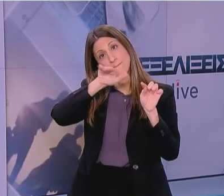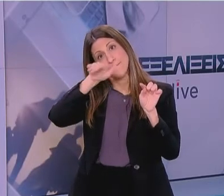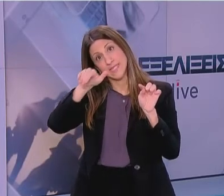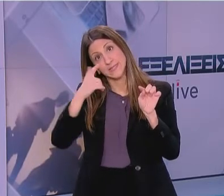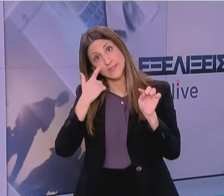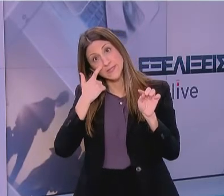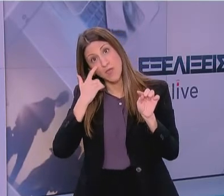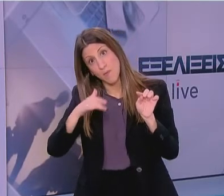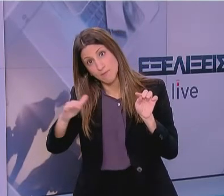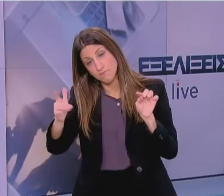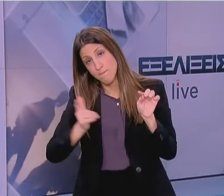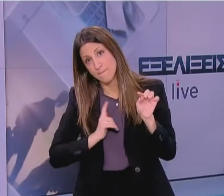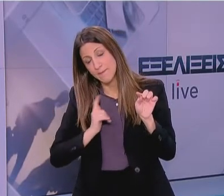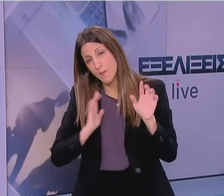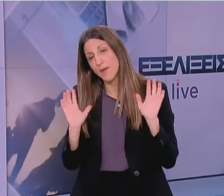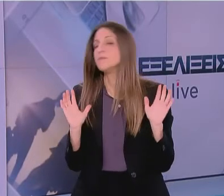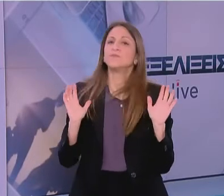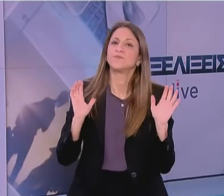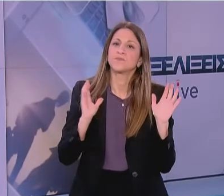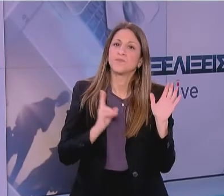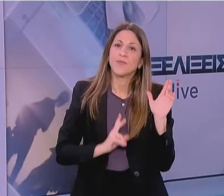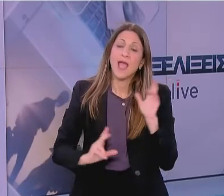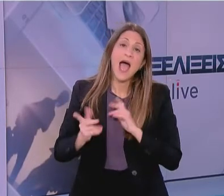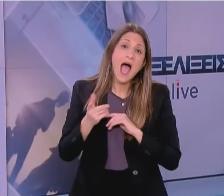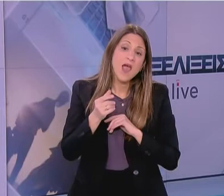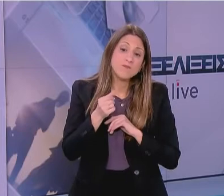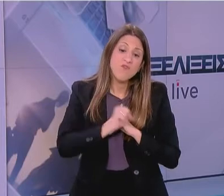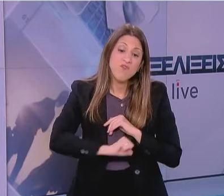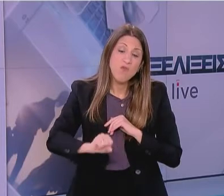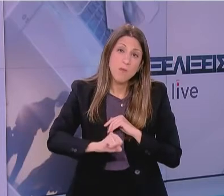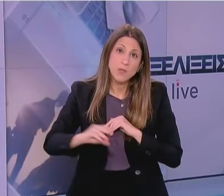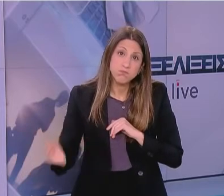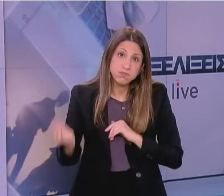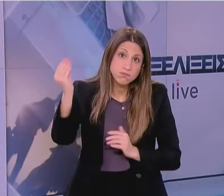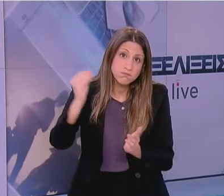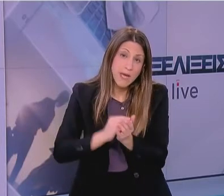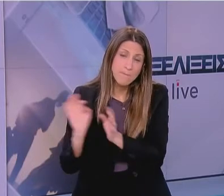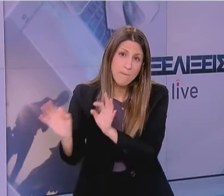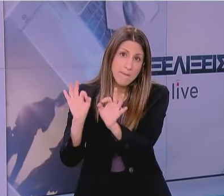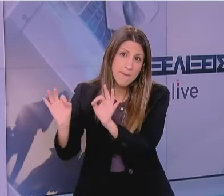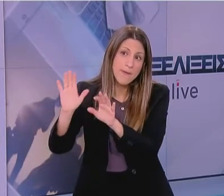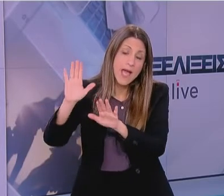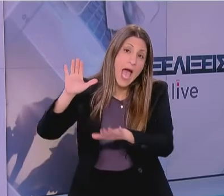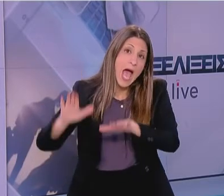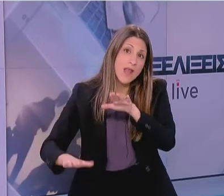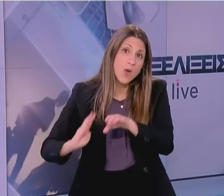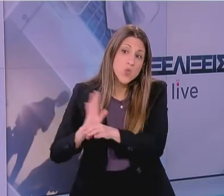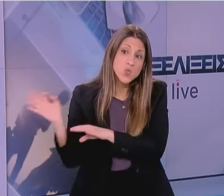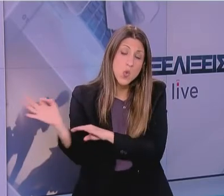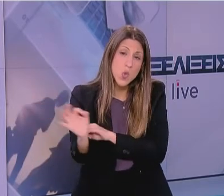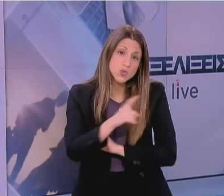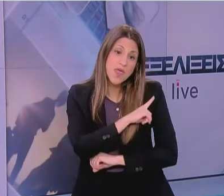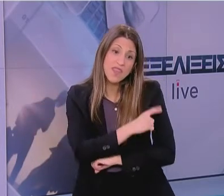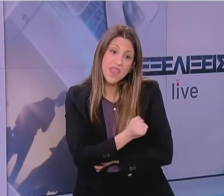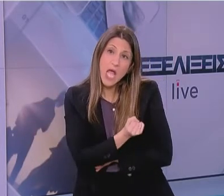πάμε, μιλάμε για την πιθανότητα ενός δεύτερου κύματος κάποια στιγμή στο μέλλον, ανάλογη με την κυκλοφορία του ιού, με την ανοσία που θα